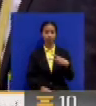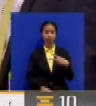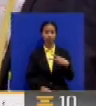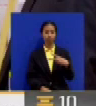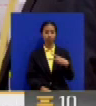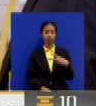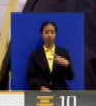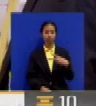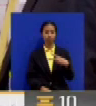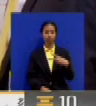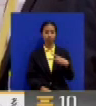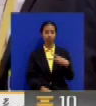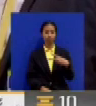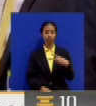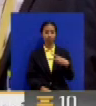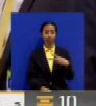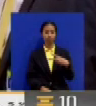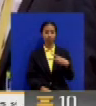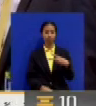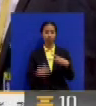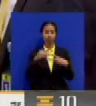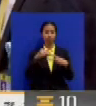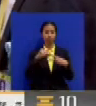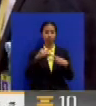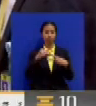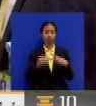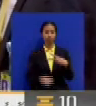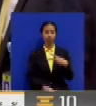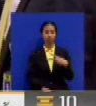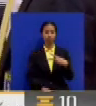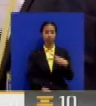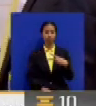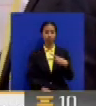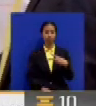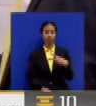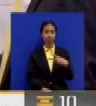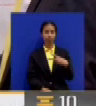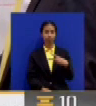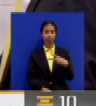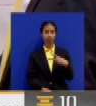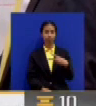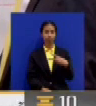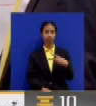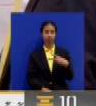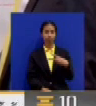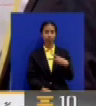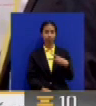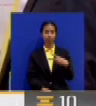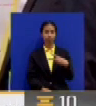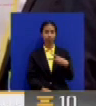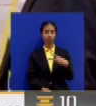องไปชูในสภาว่าระหว่างมิสเตอร์หนูกับท่านลุงนะในสภาแล้วก็ต้